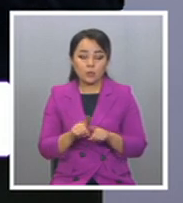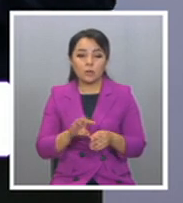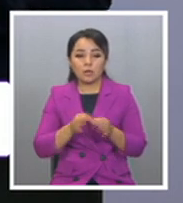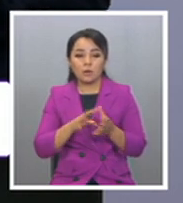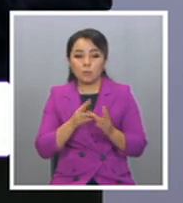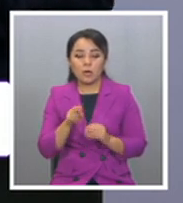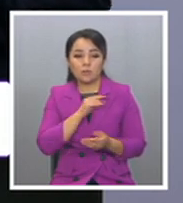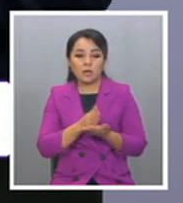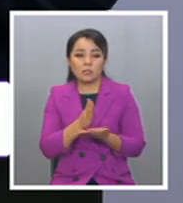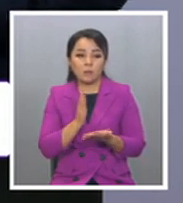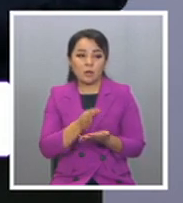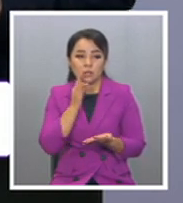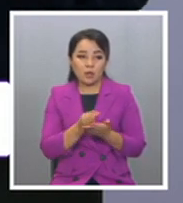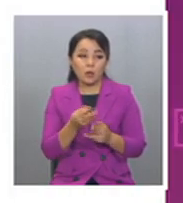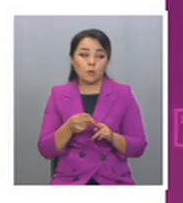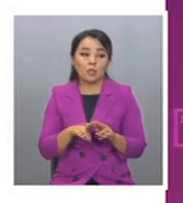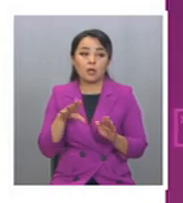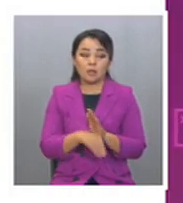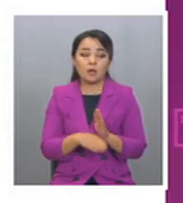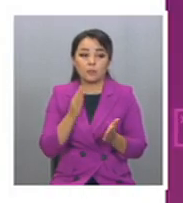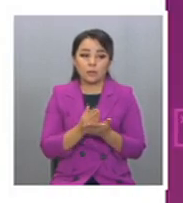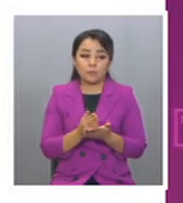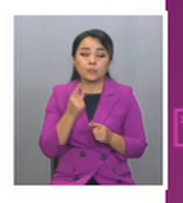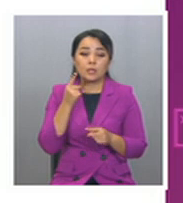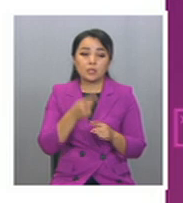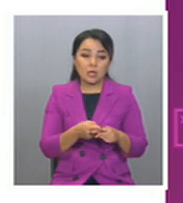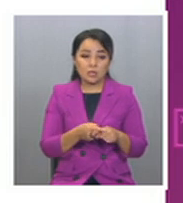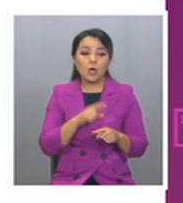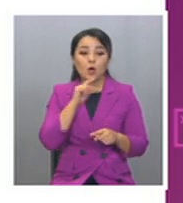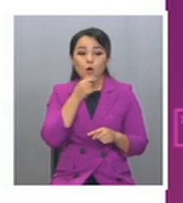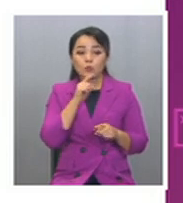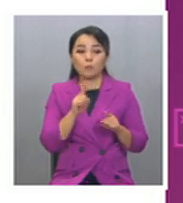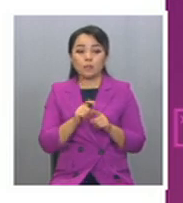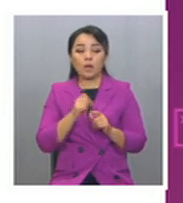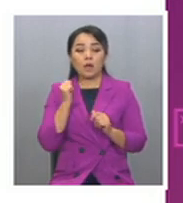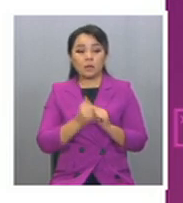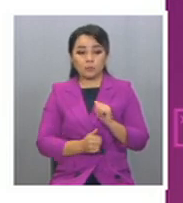қызмет етеді. Сонымен қоса бұл экономикада әрбір